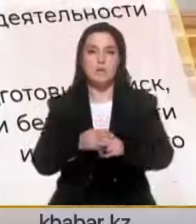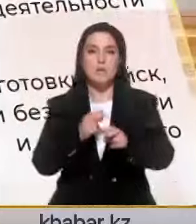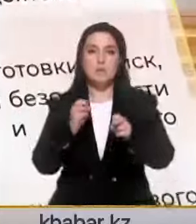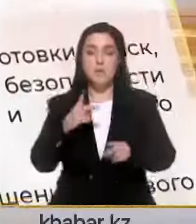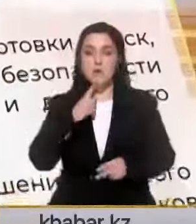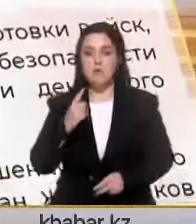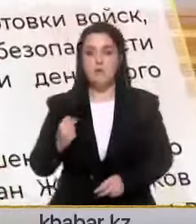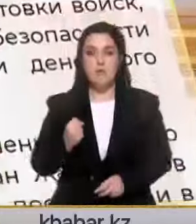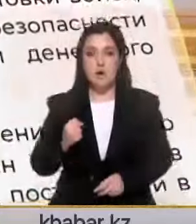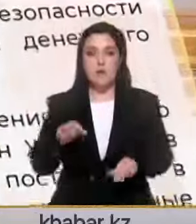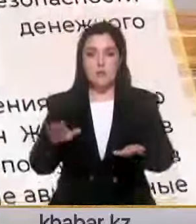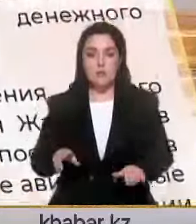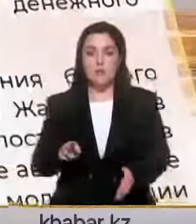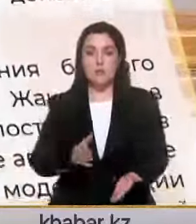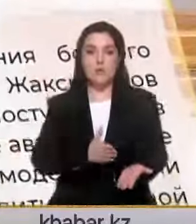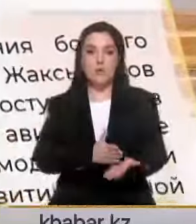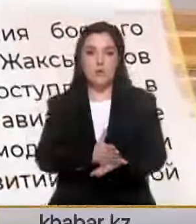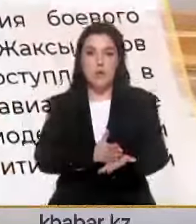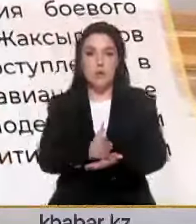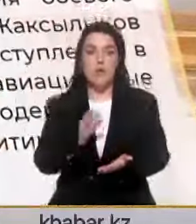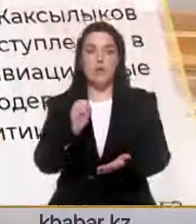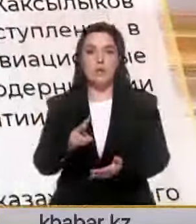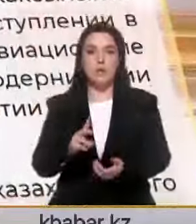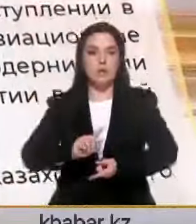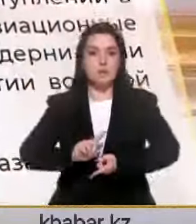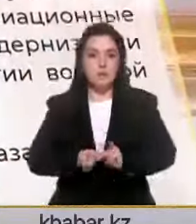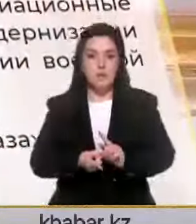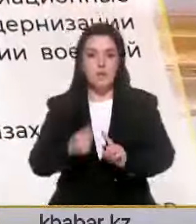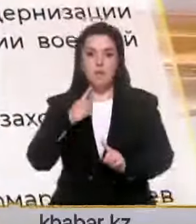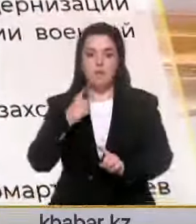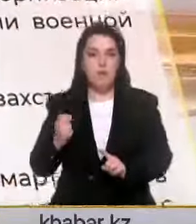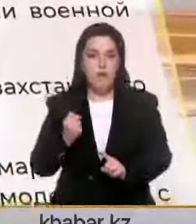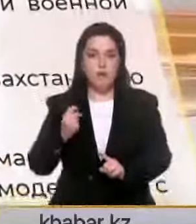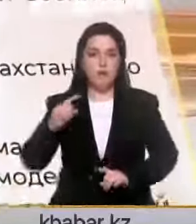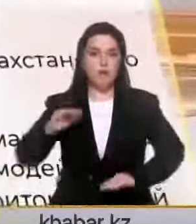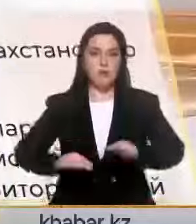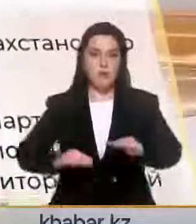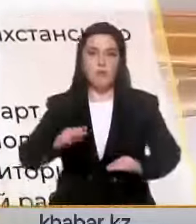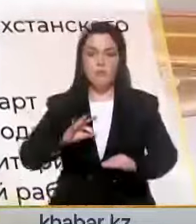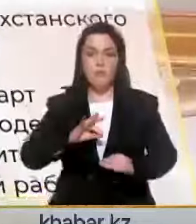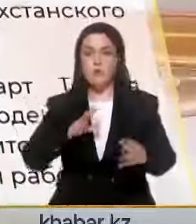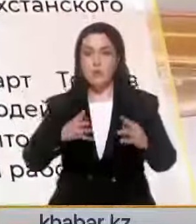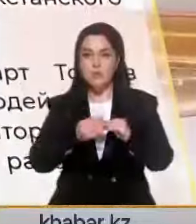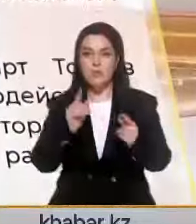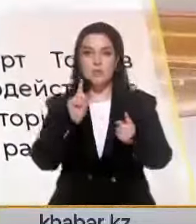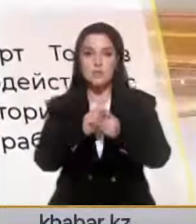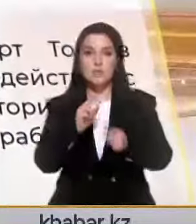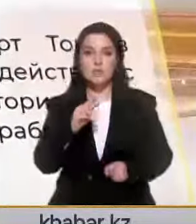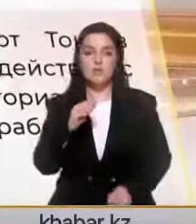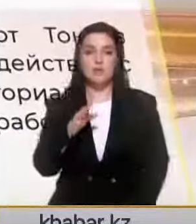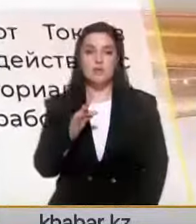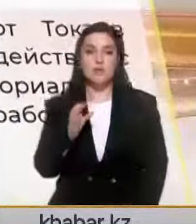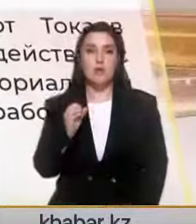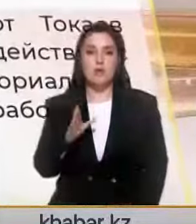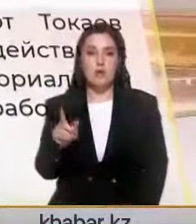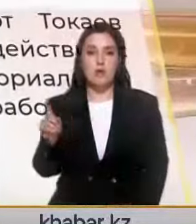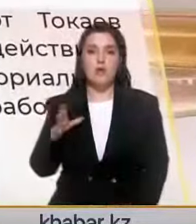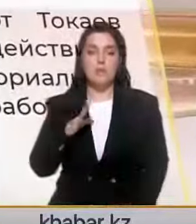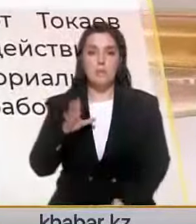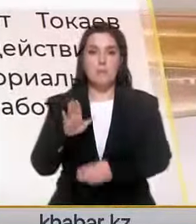безопасности на воинской службе и том как модернизируется военная инфраструктура по итогам встречи Касым жумар токаев поручил